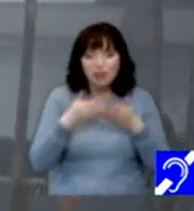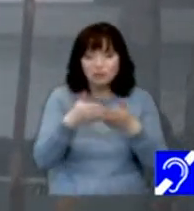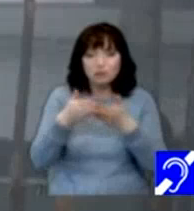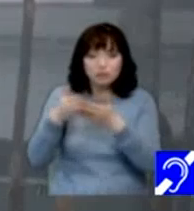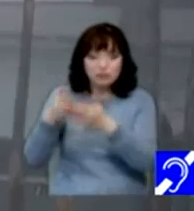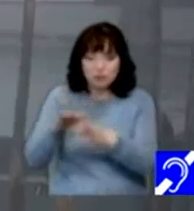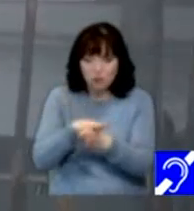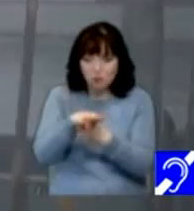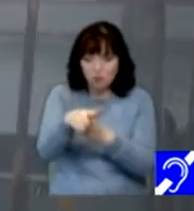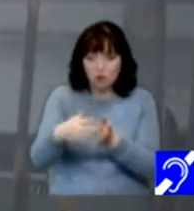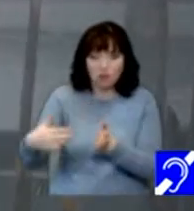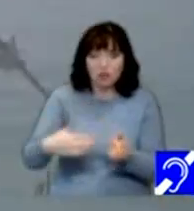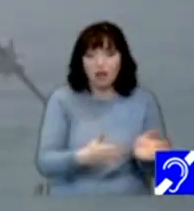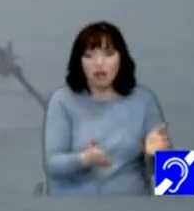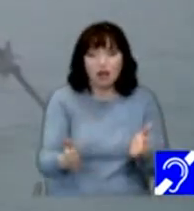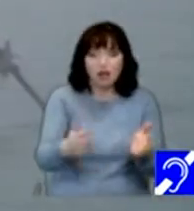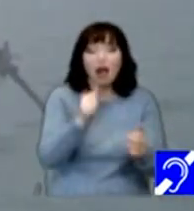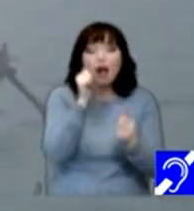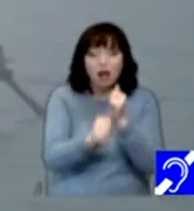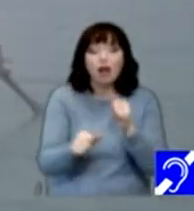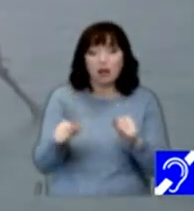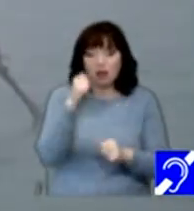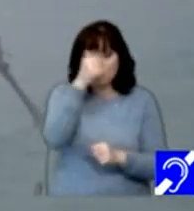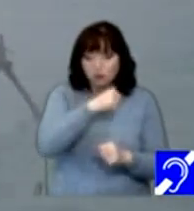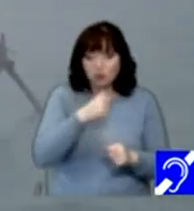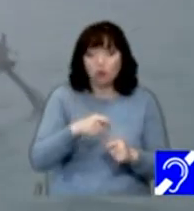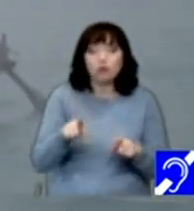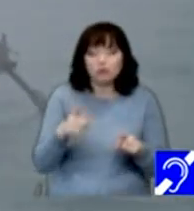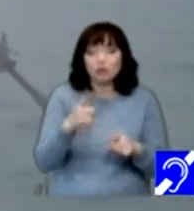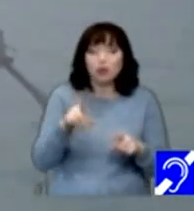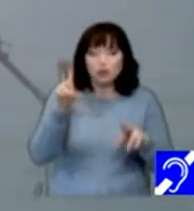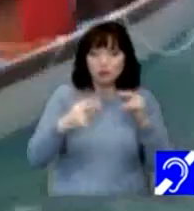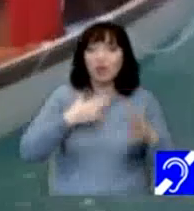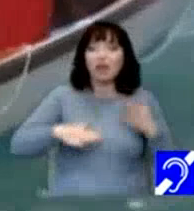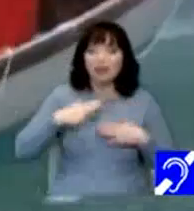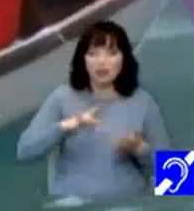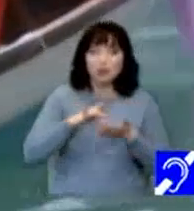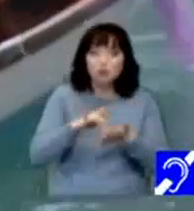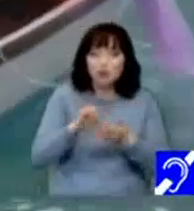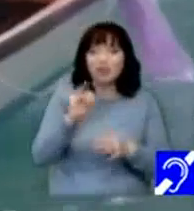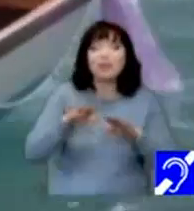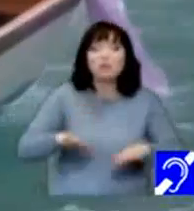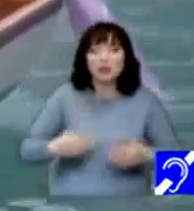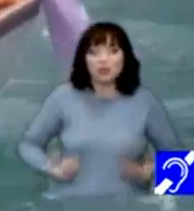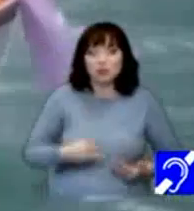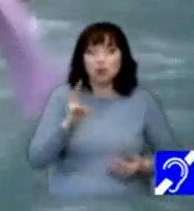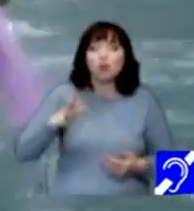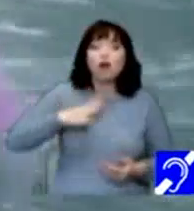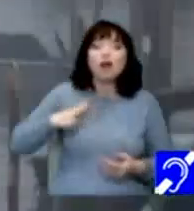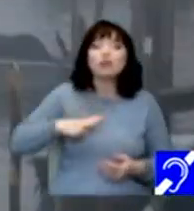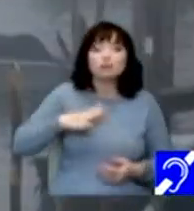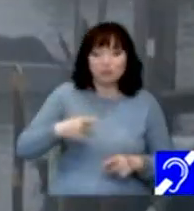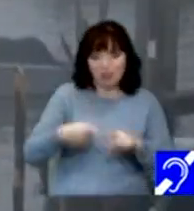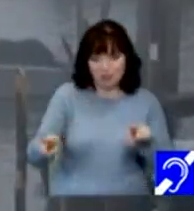celebrele canale din oraș, ca în fiecare an în această perioadă, spre deliciul turiștilor, dar și al localnicilor, care au așteptat cu